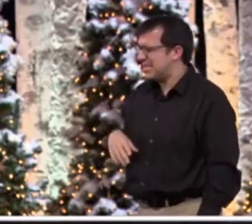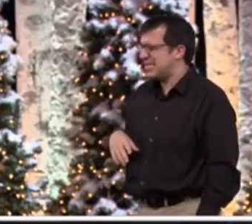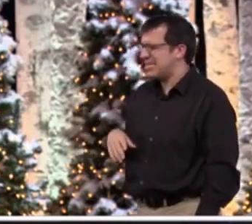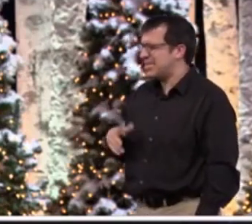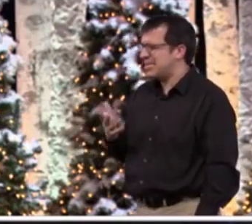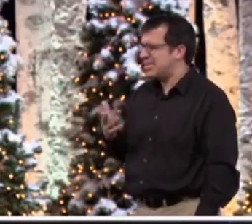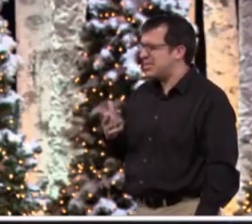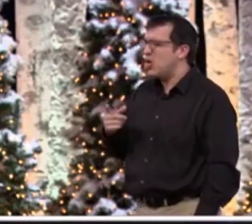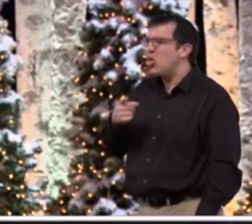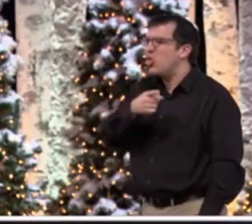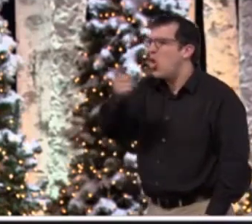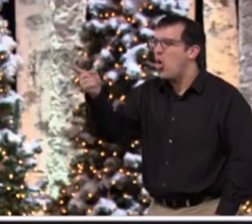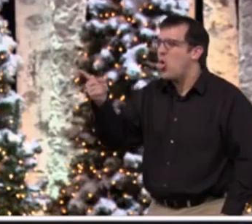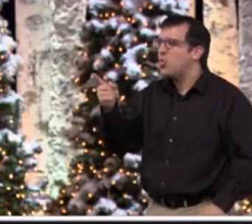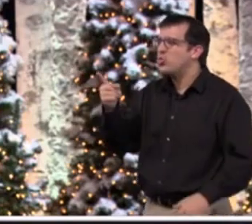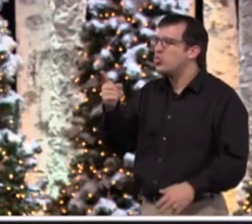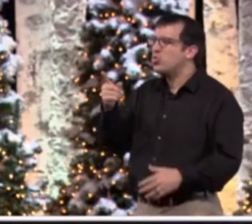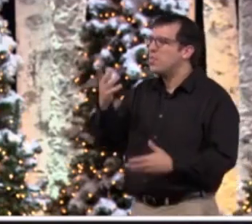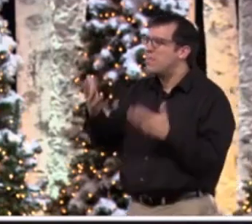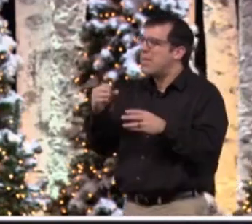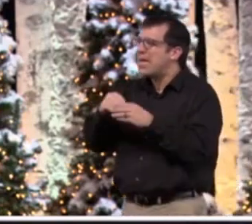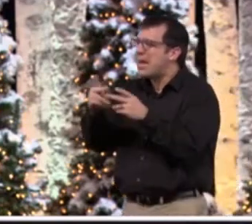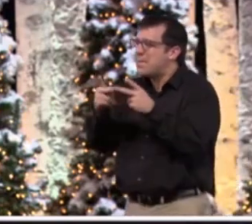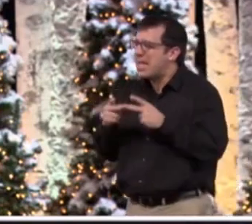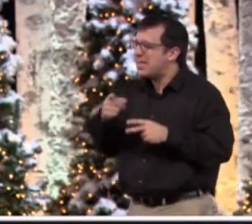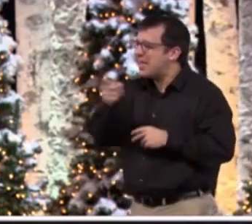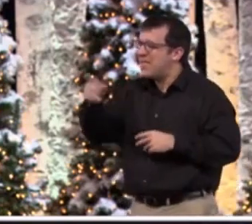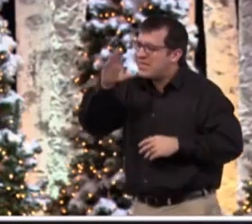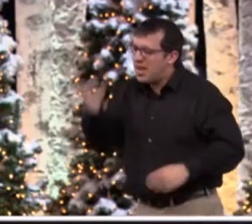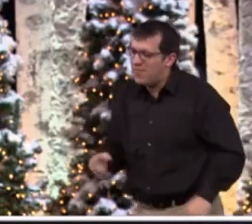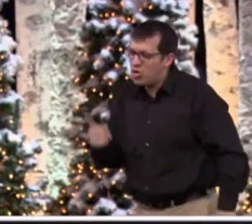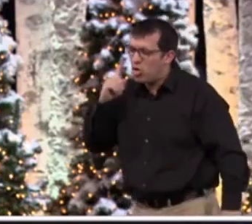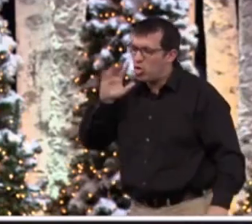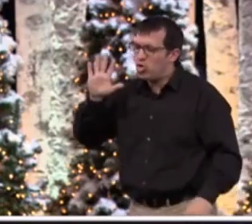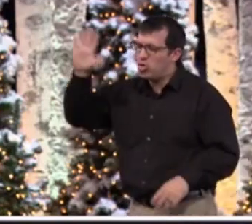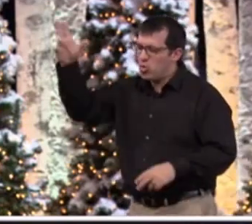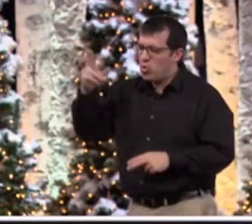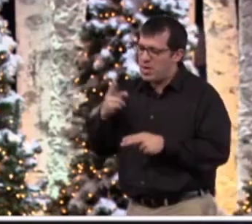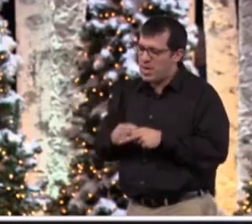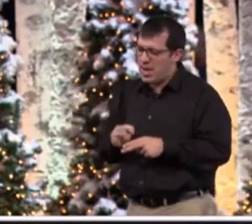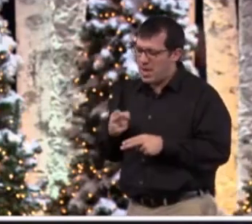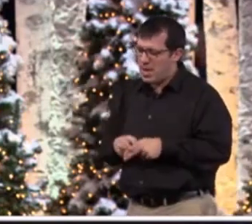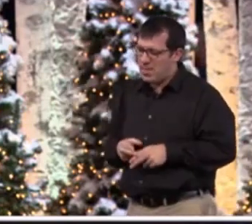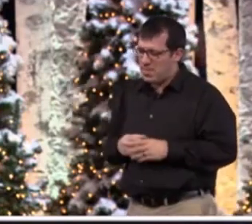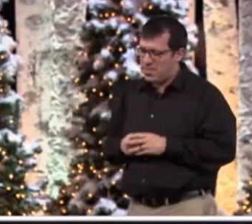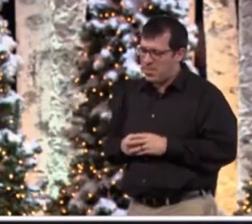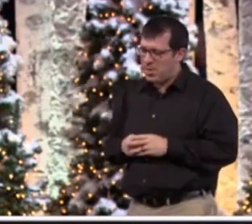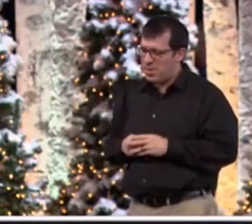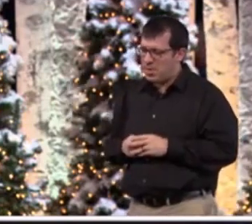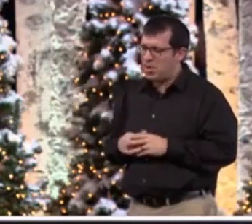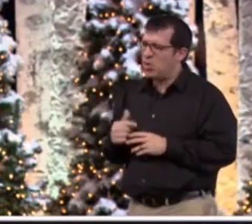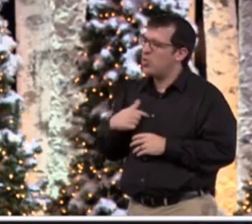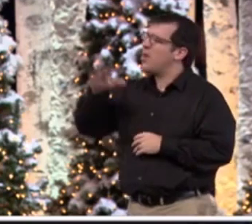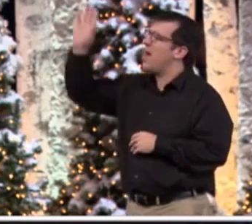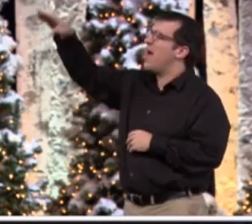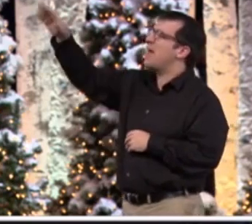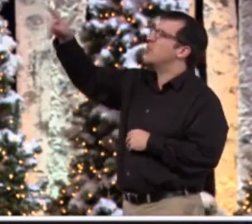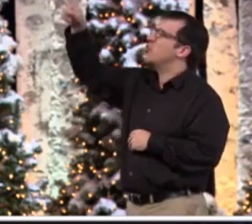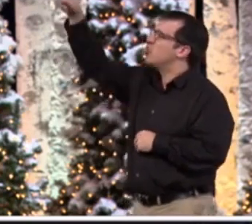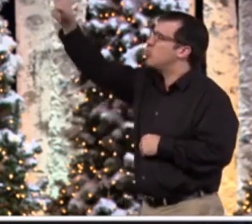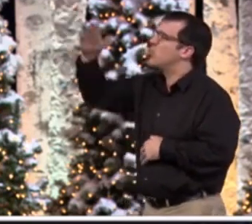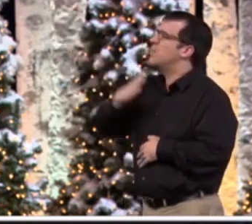बीचमा सुसमाचार लिएर जान हामीलाई सहायता गर्नुहोस्। देख्न नसक्नेहरूको बीचमा तपाईँको नाउँ